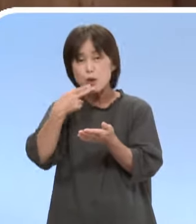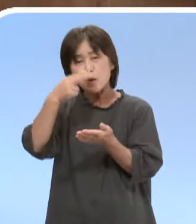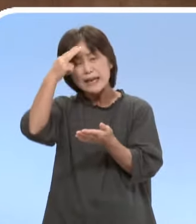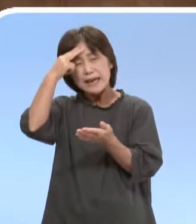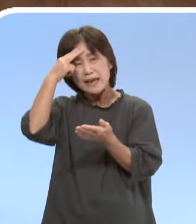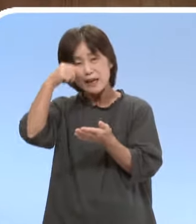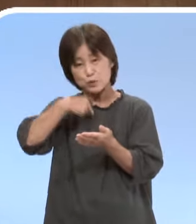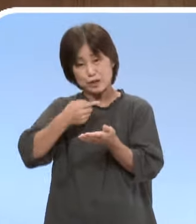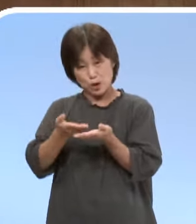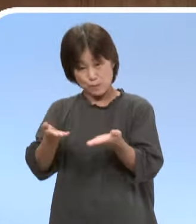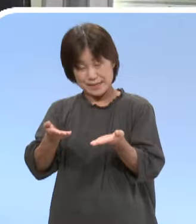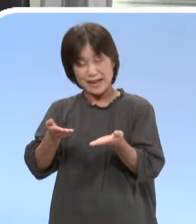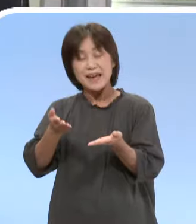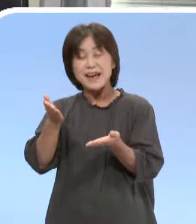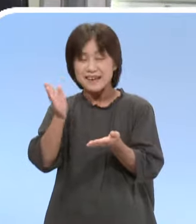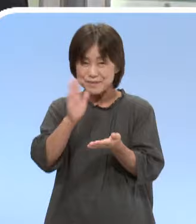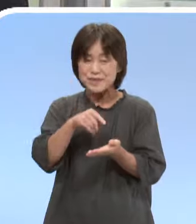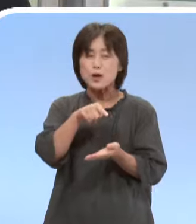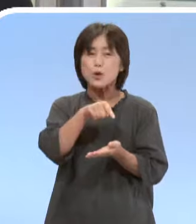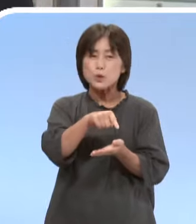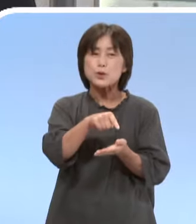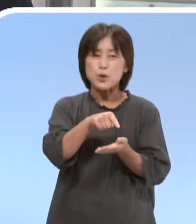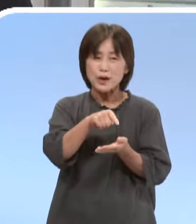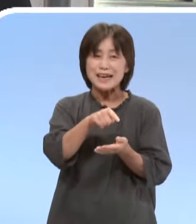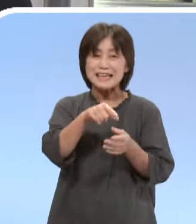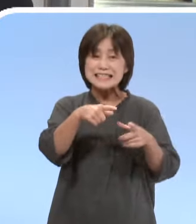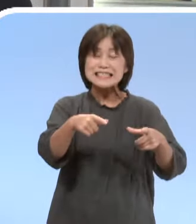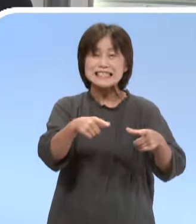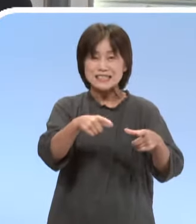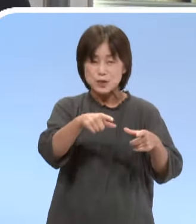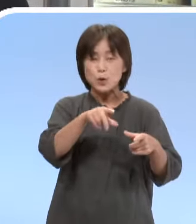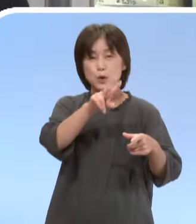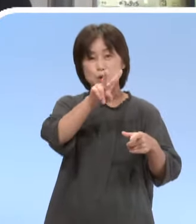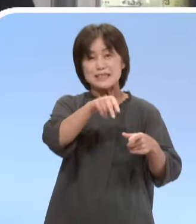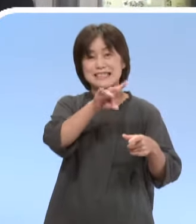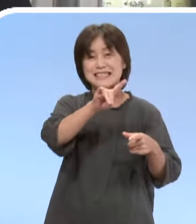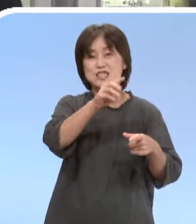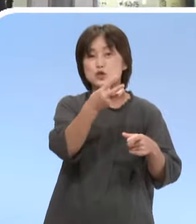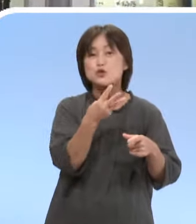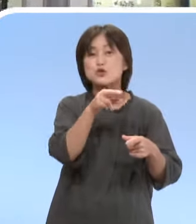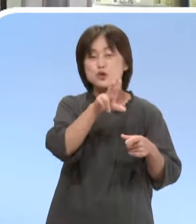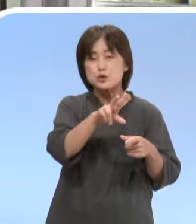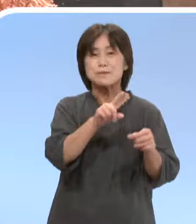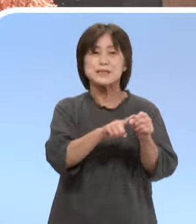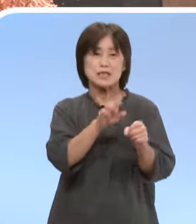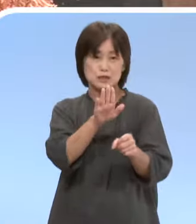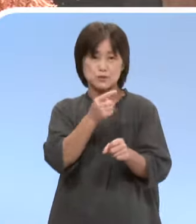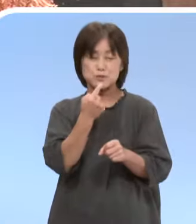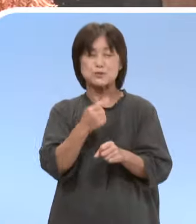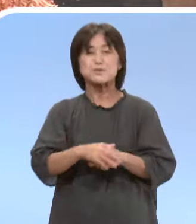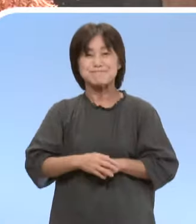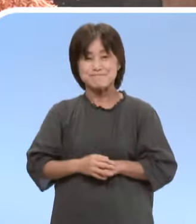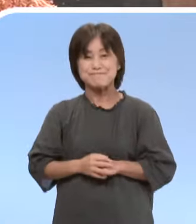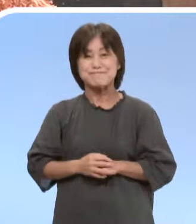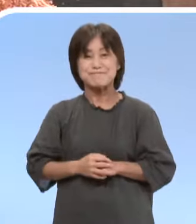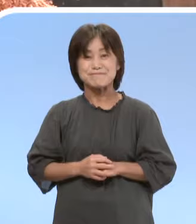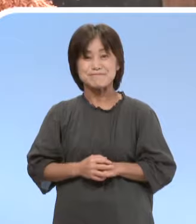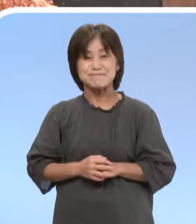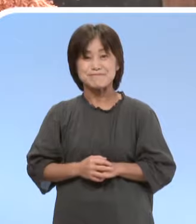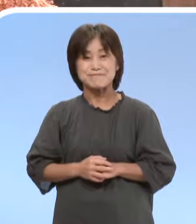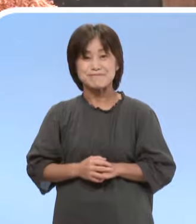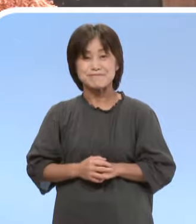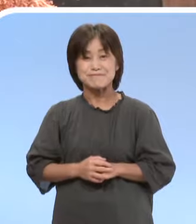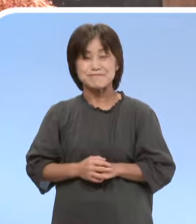にやってるんやけども、うん、地リキュールっていうんですかね、夢咲町内で作られるパッションフルーツですのでね、なんとか成功させたいなと思って